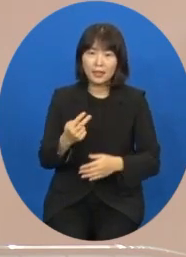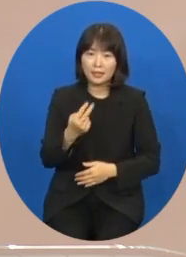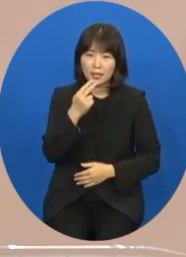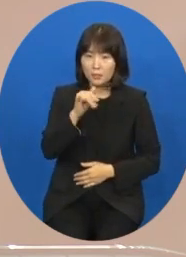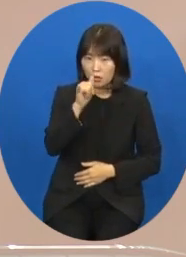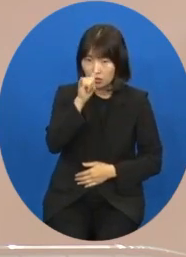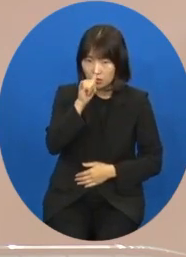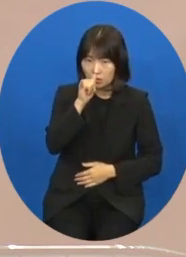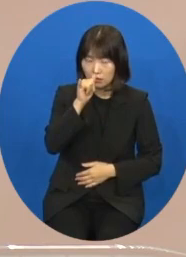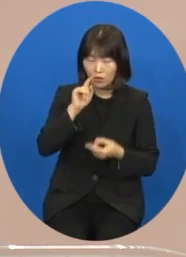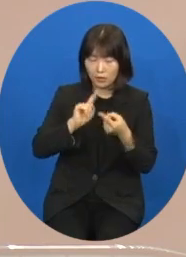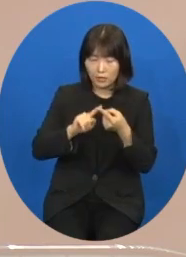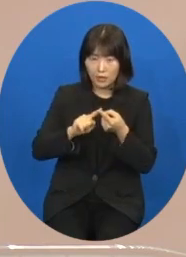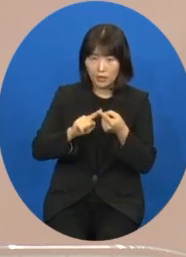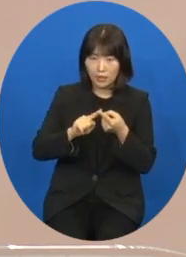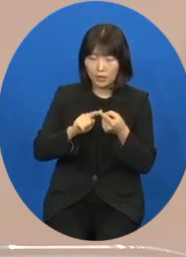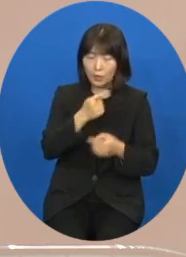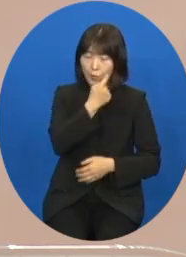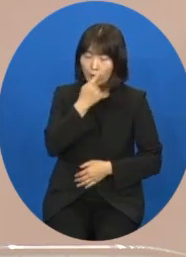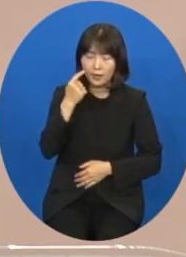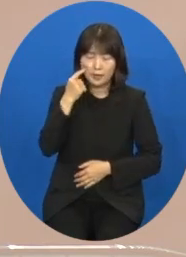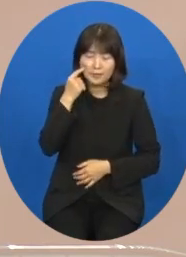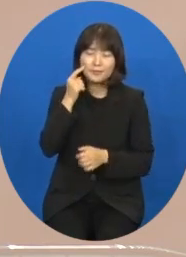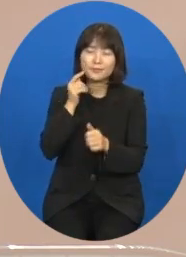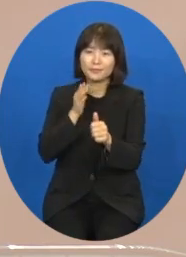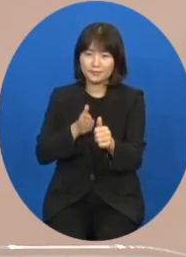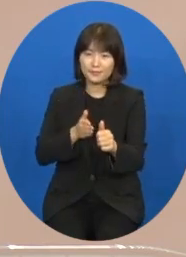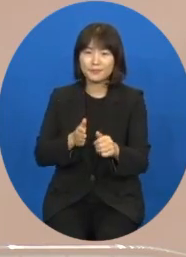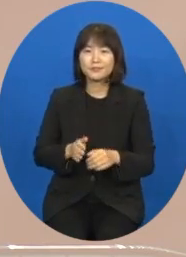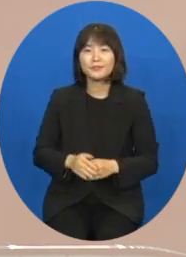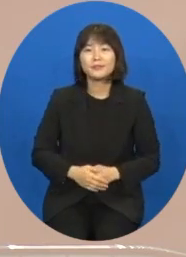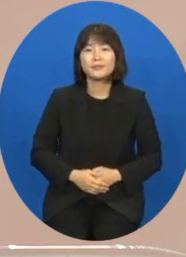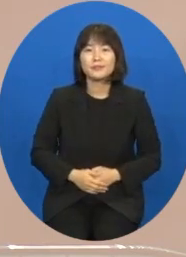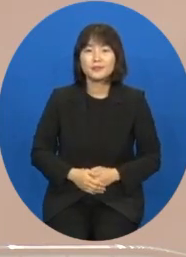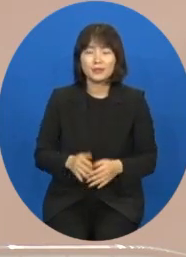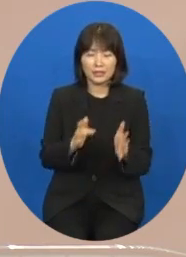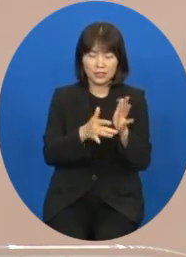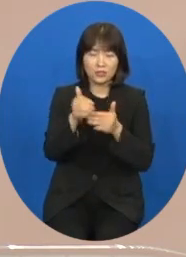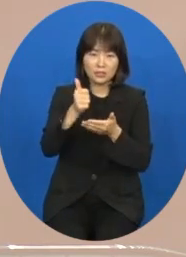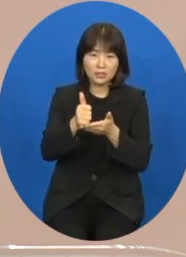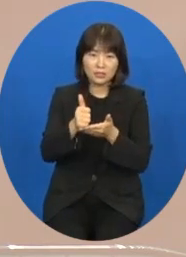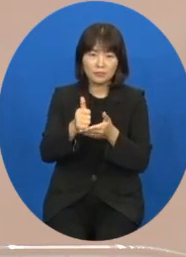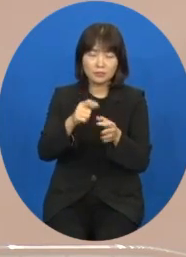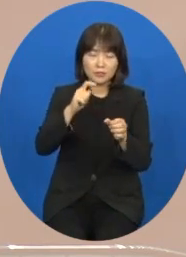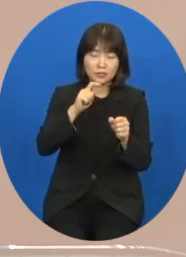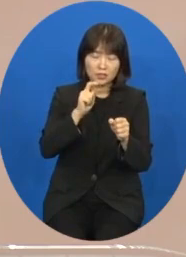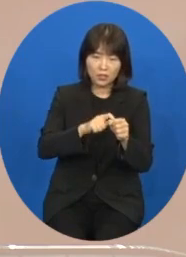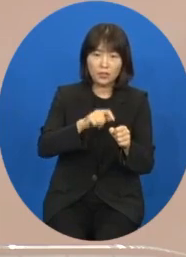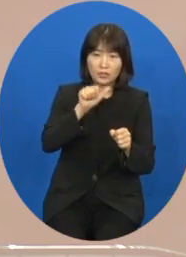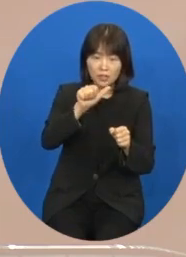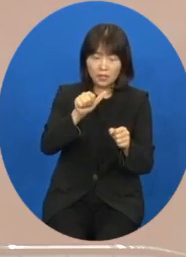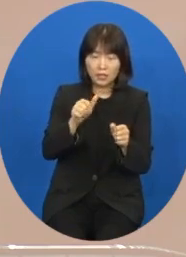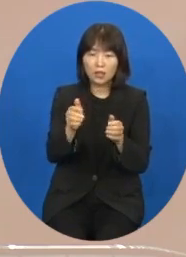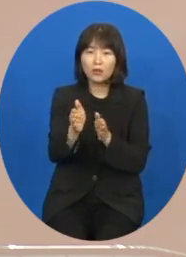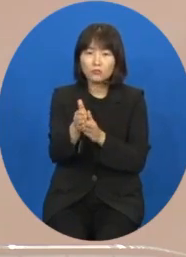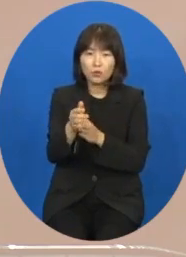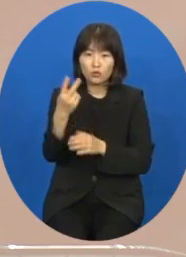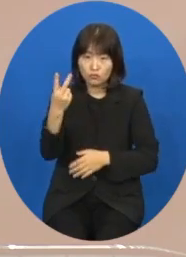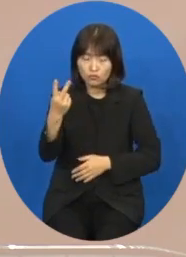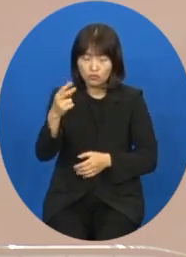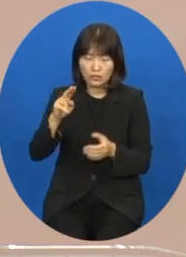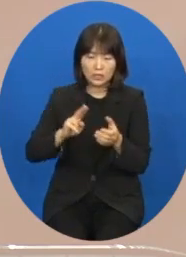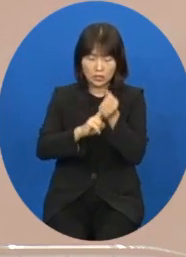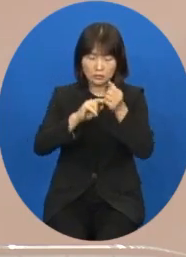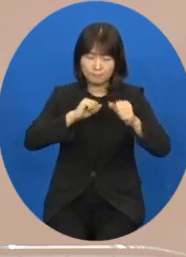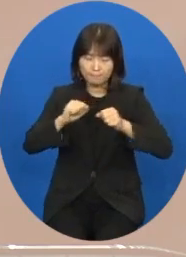있다는 사실을 확인해 볼수 있게 되기 바랍니다. 예수님께서 오병이어의 기적을 행하시고 엄청난